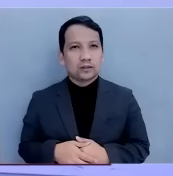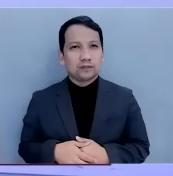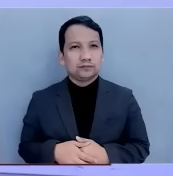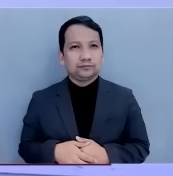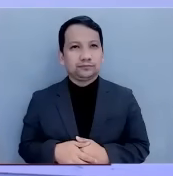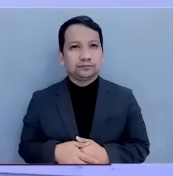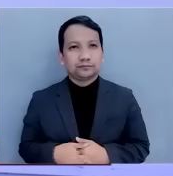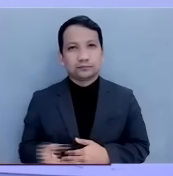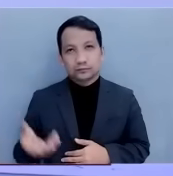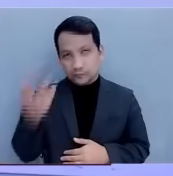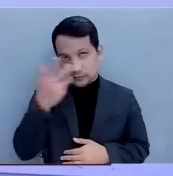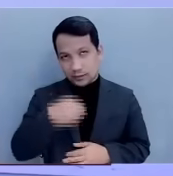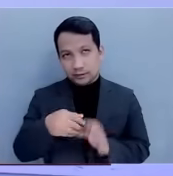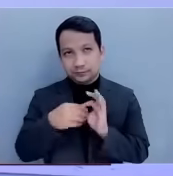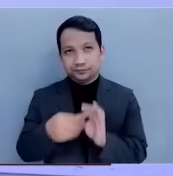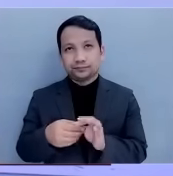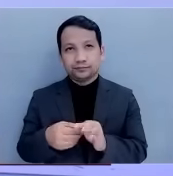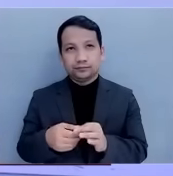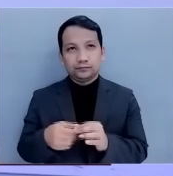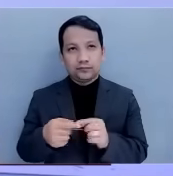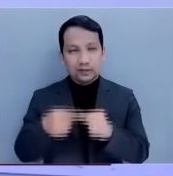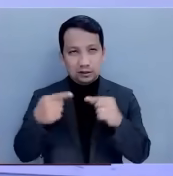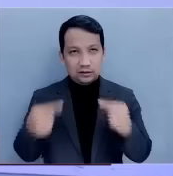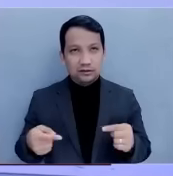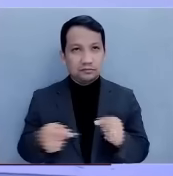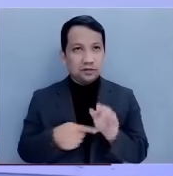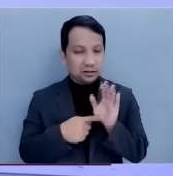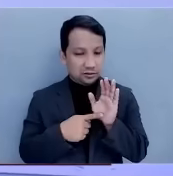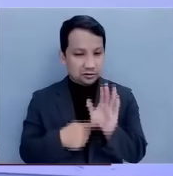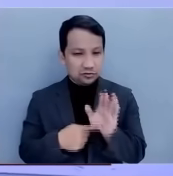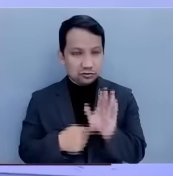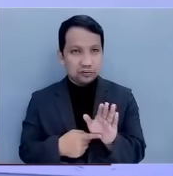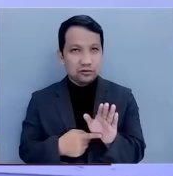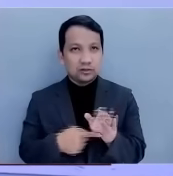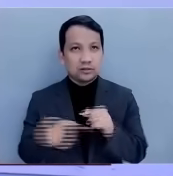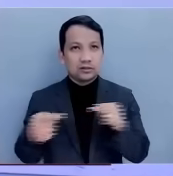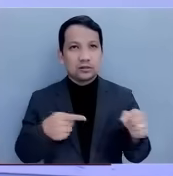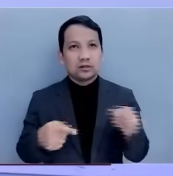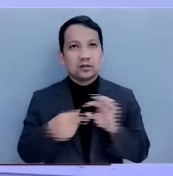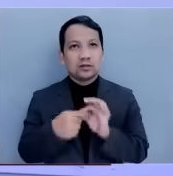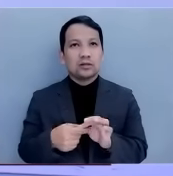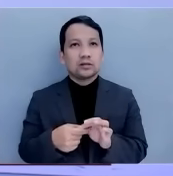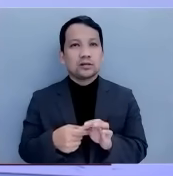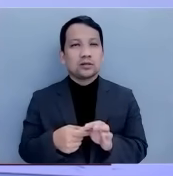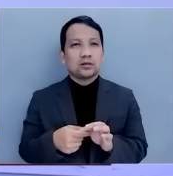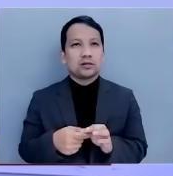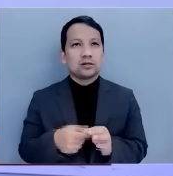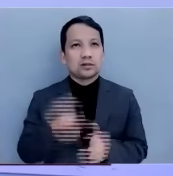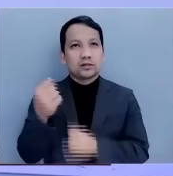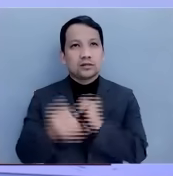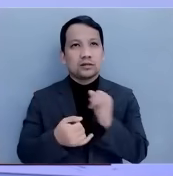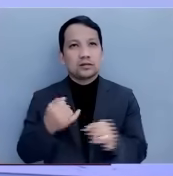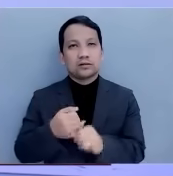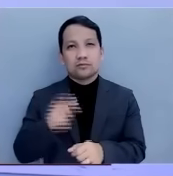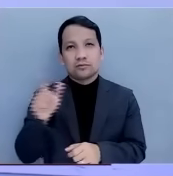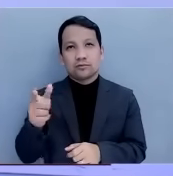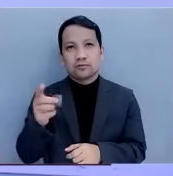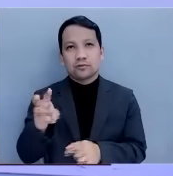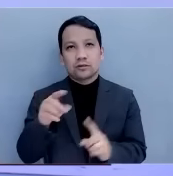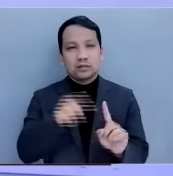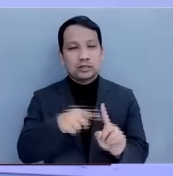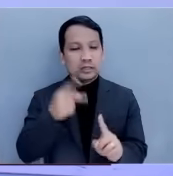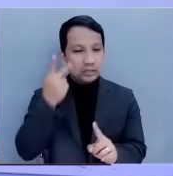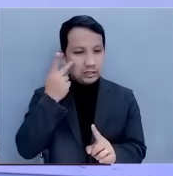Beauty pageant to fighting scenes. Makikipagbakbakan na si Miss International 2016